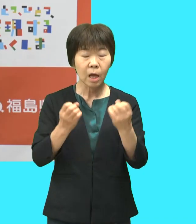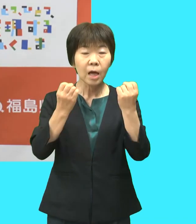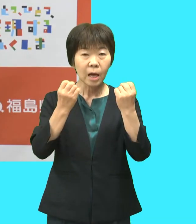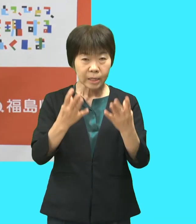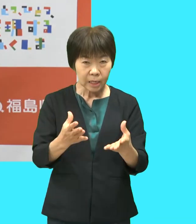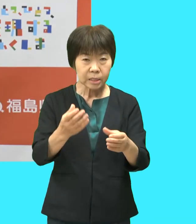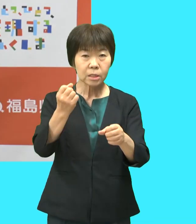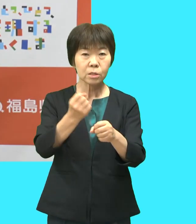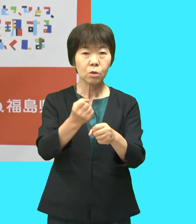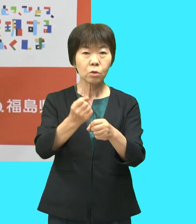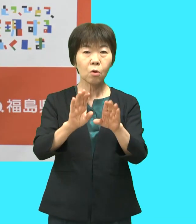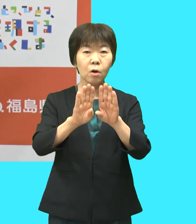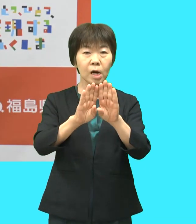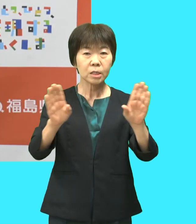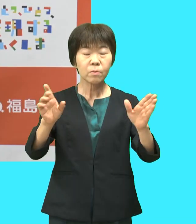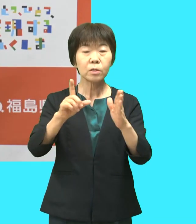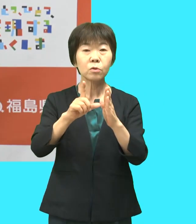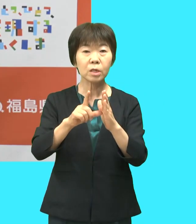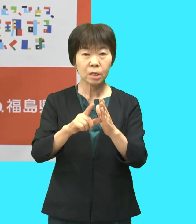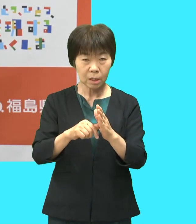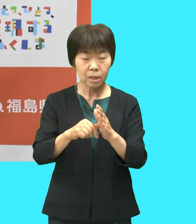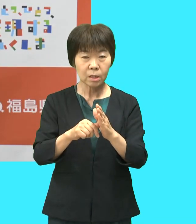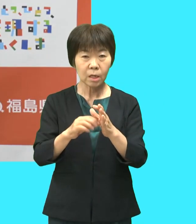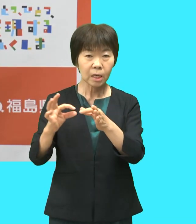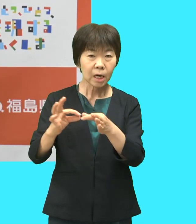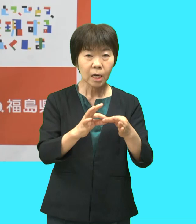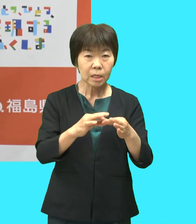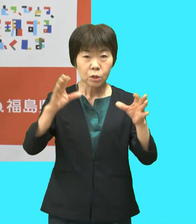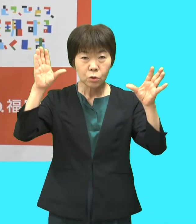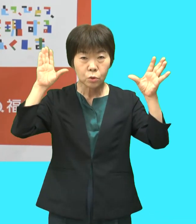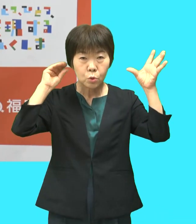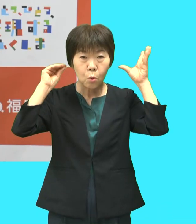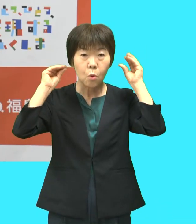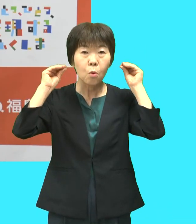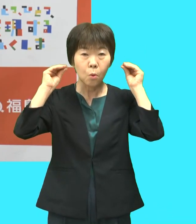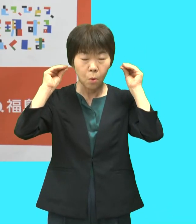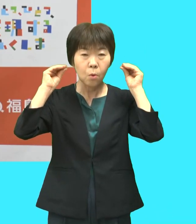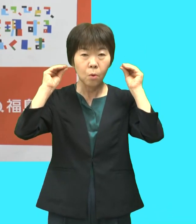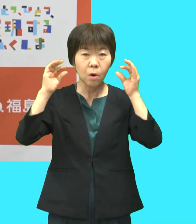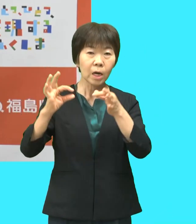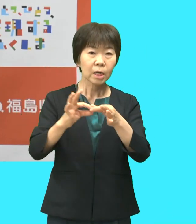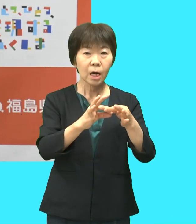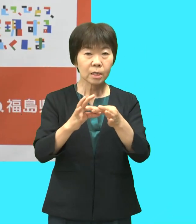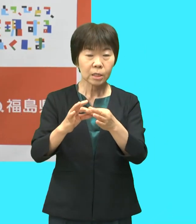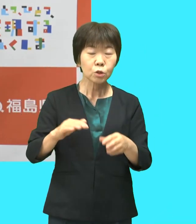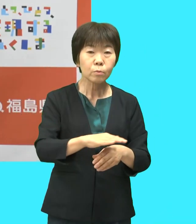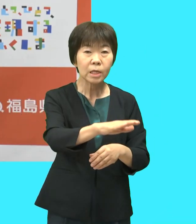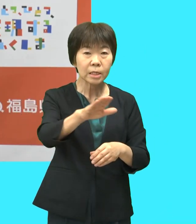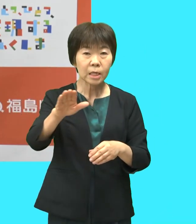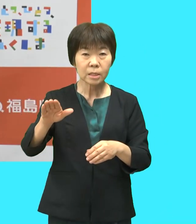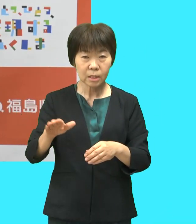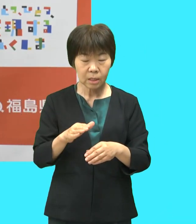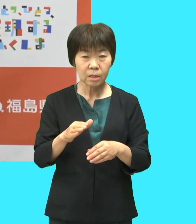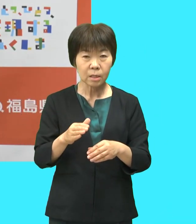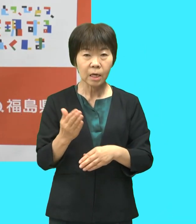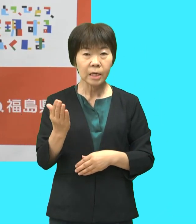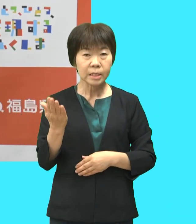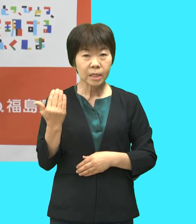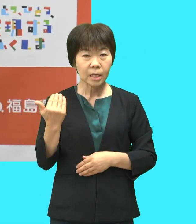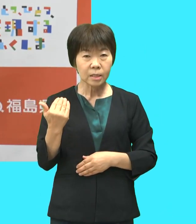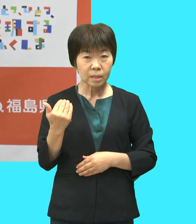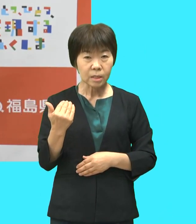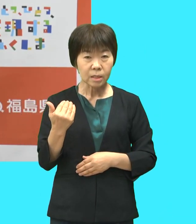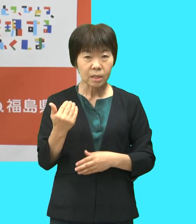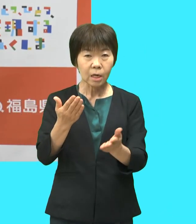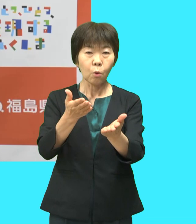い事業を展開するときに関係する状況、情報をですね、関係する皆さんに事前に丁寧に